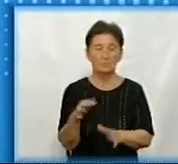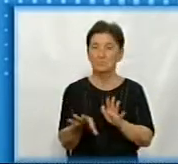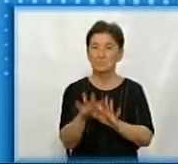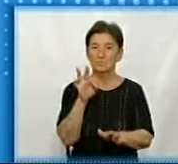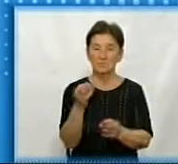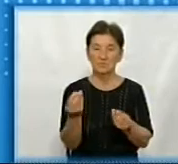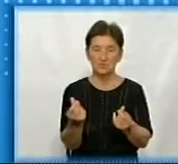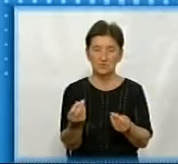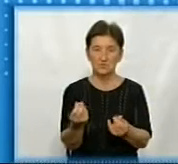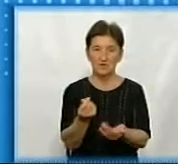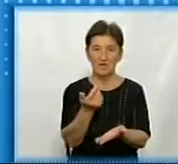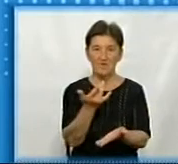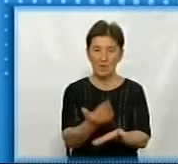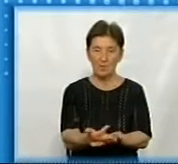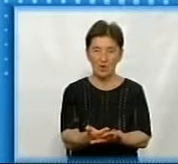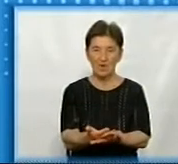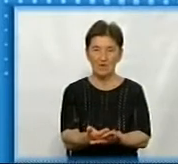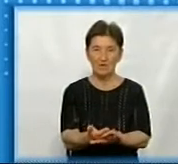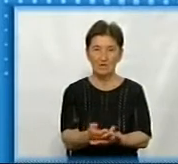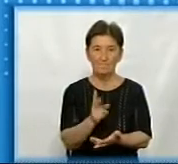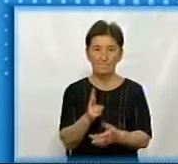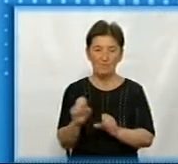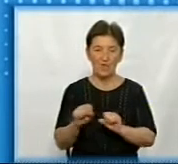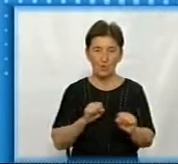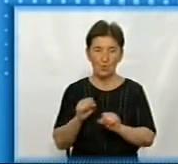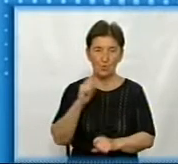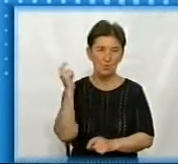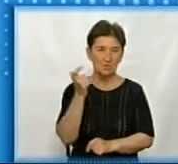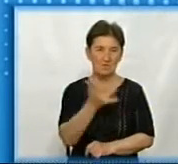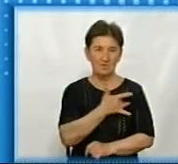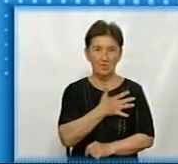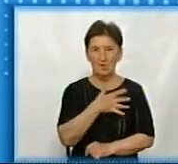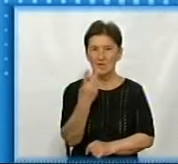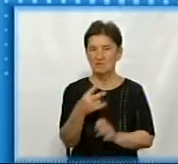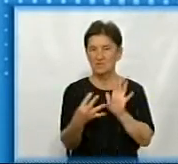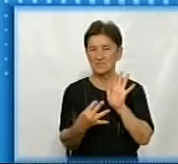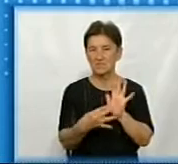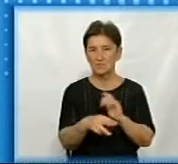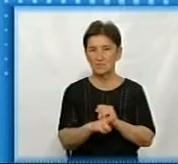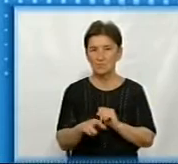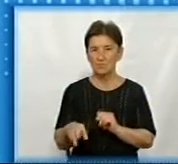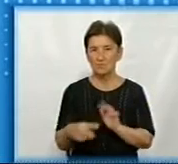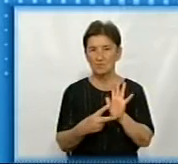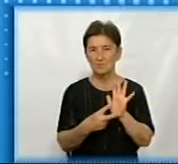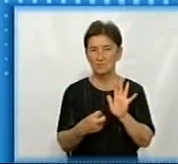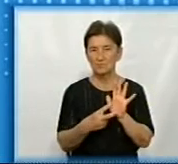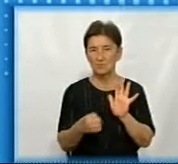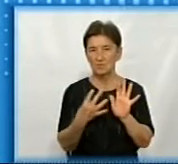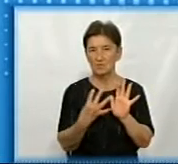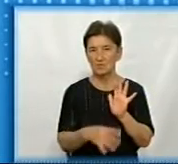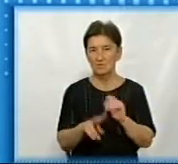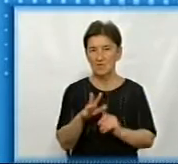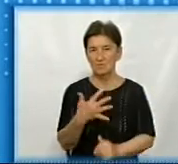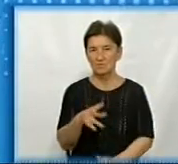грошові вимоги кредитора, да, безпосередньо управління комунальної власності щодо них, це 29 708 тисяч 952